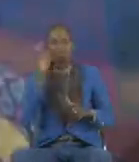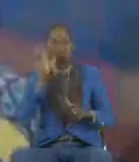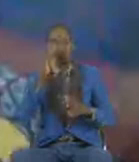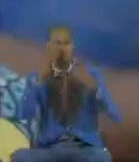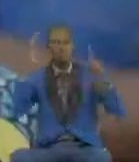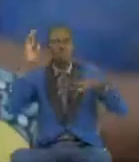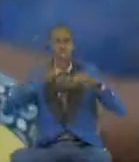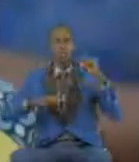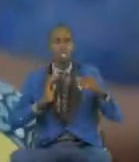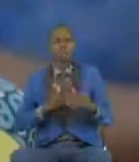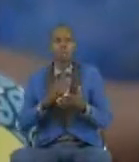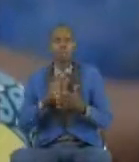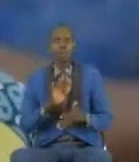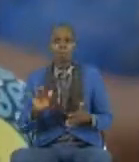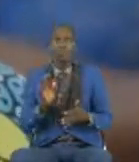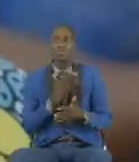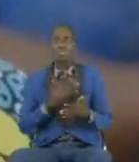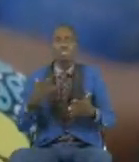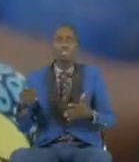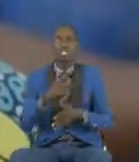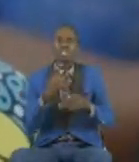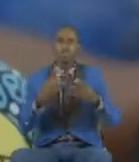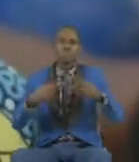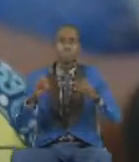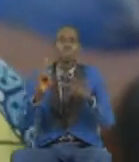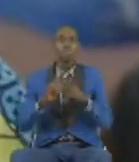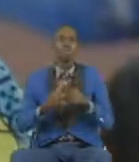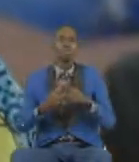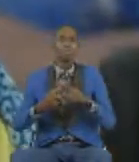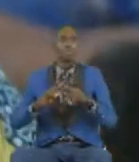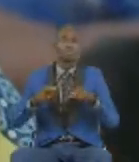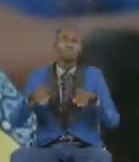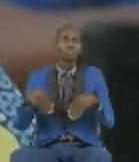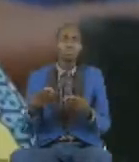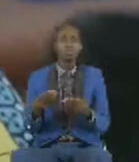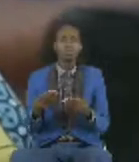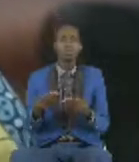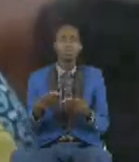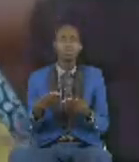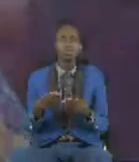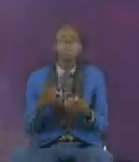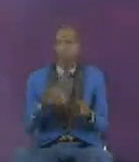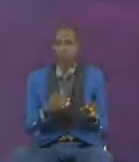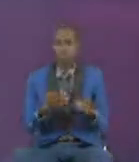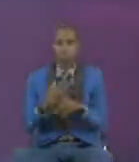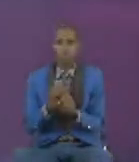enfants? Et ils ont essayé de creuser une fosse. Et t'ont placé là-bas.